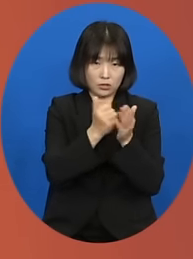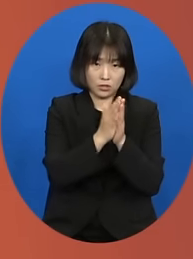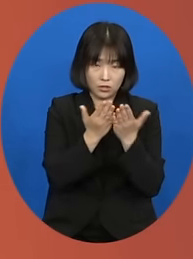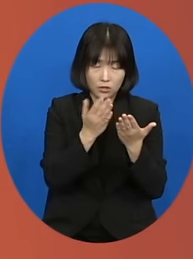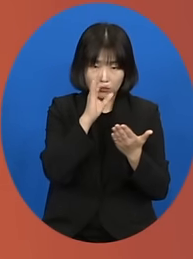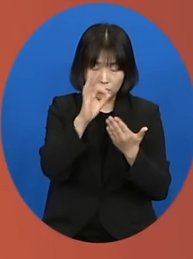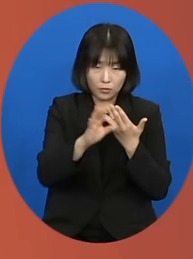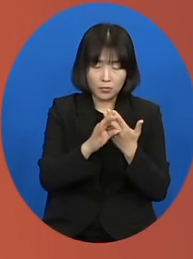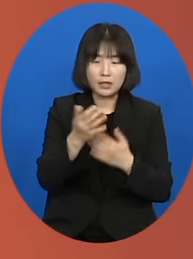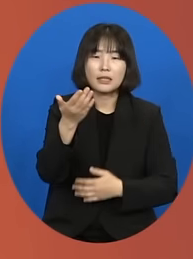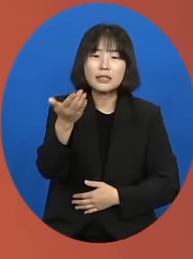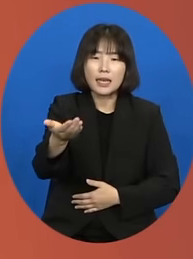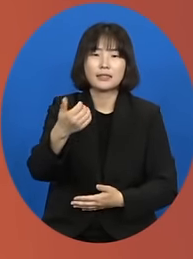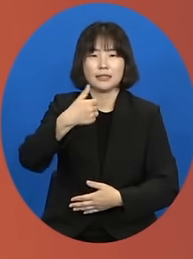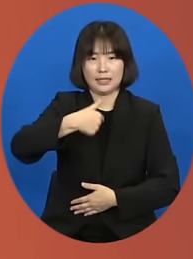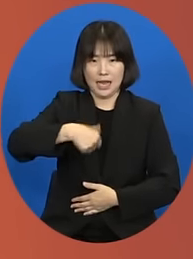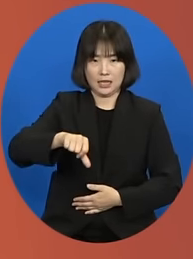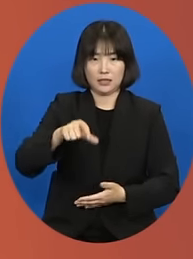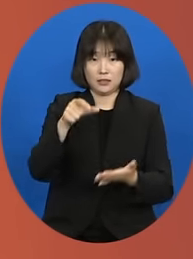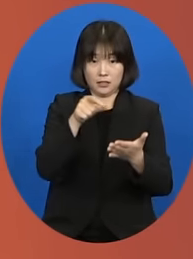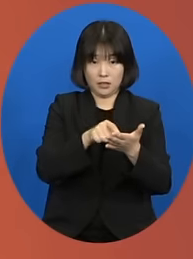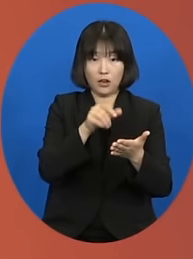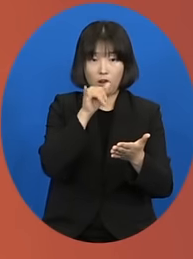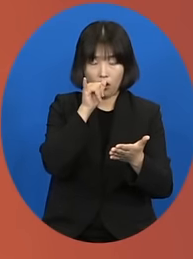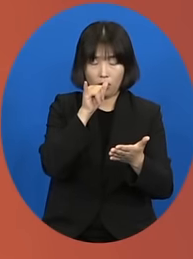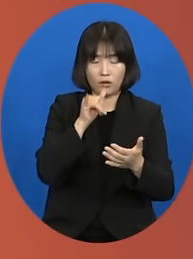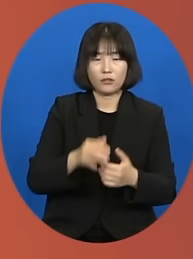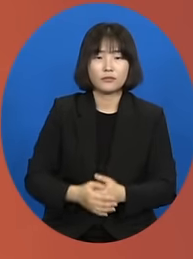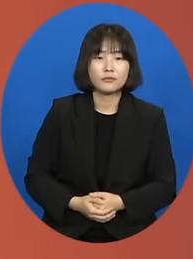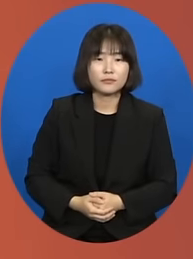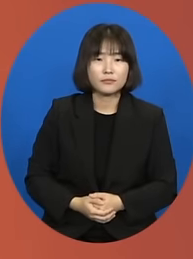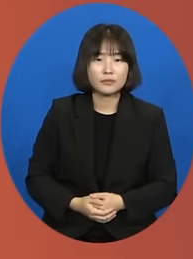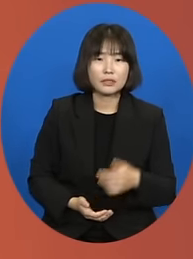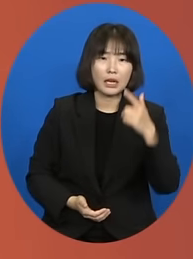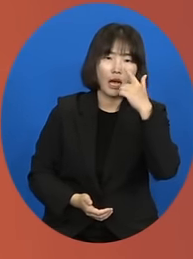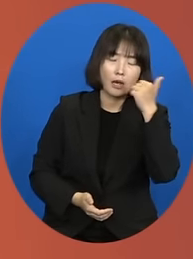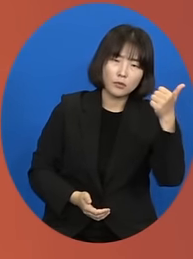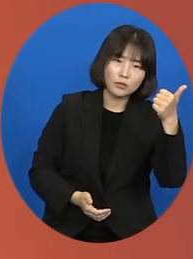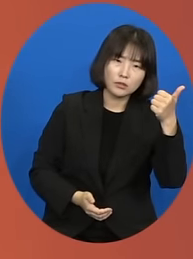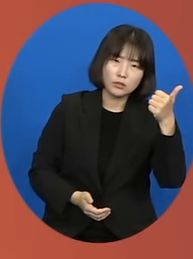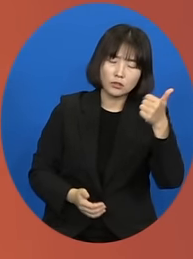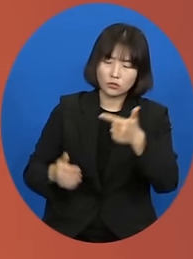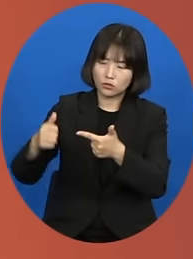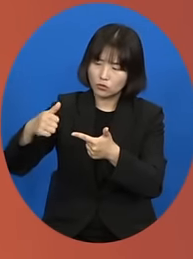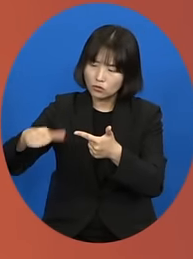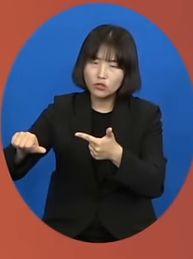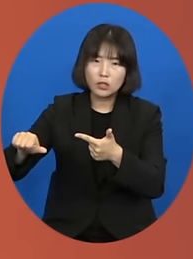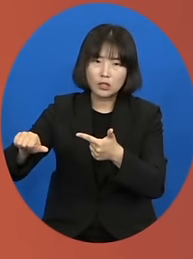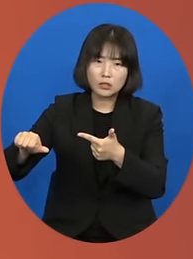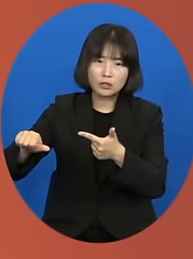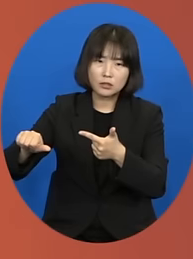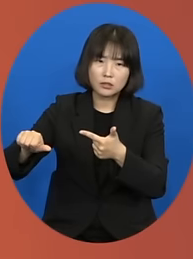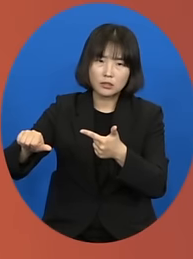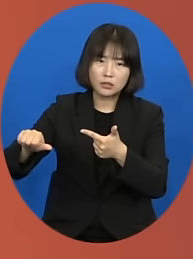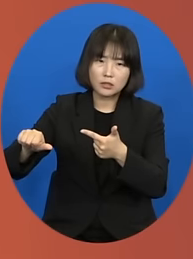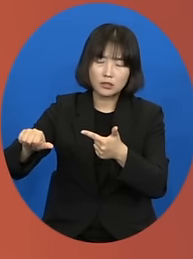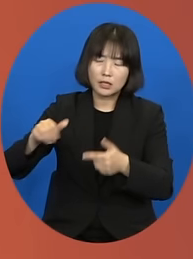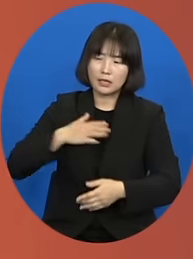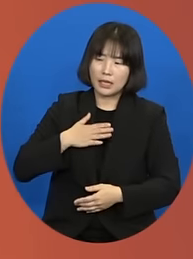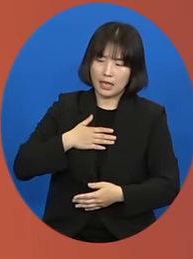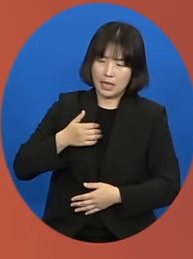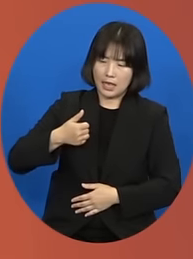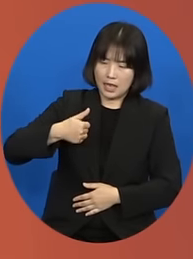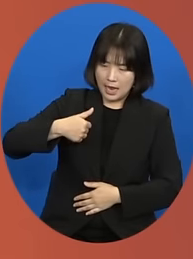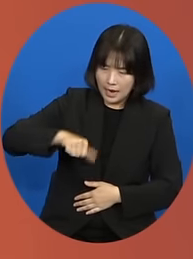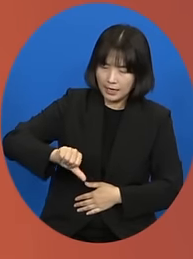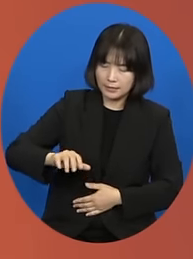당신의 아들입니다. 아버지는 그 아들을, 돌아온 둘째 아들을 자신의 아들로 받아들이고